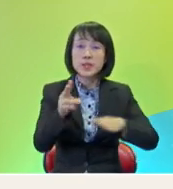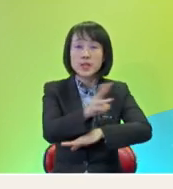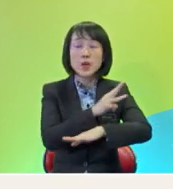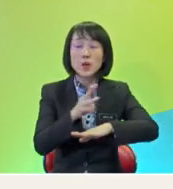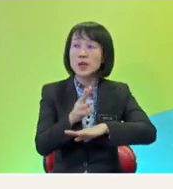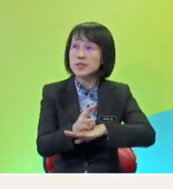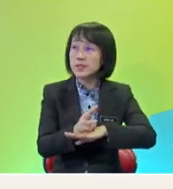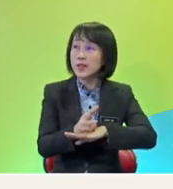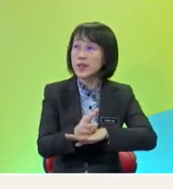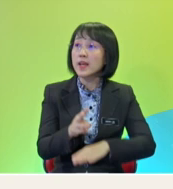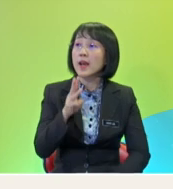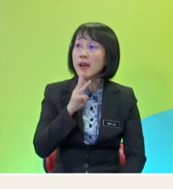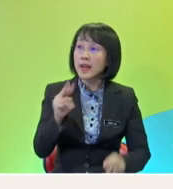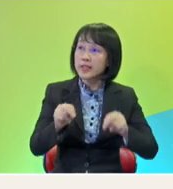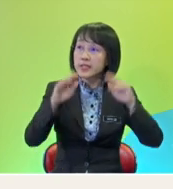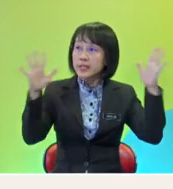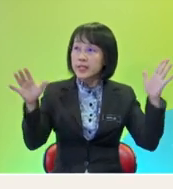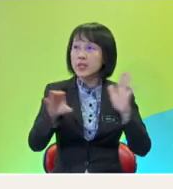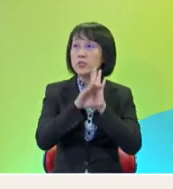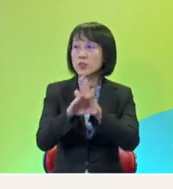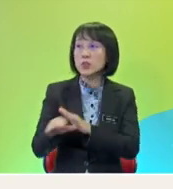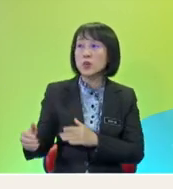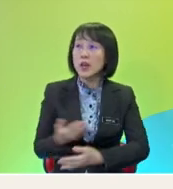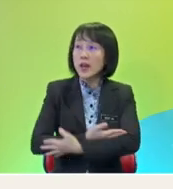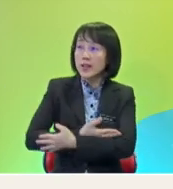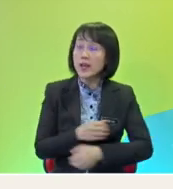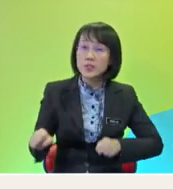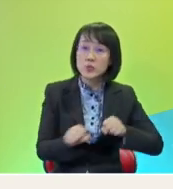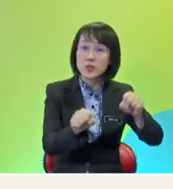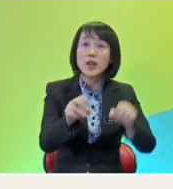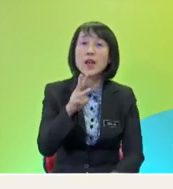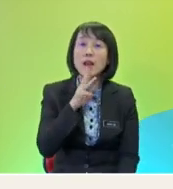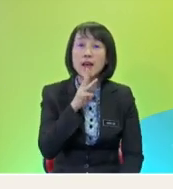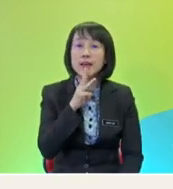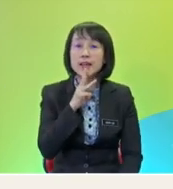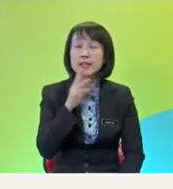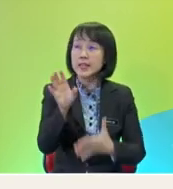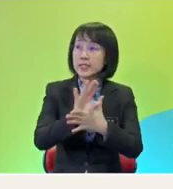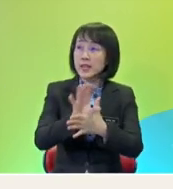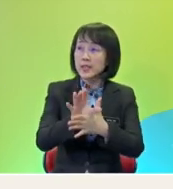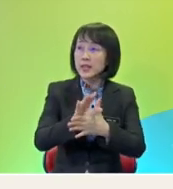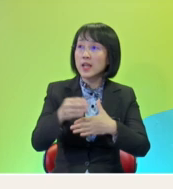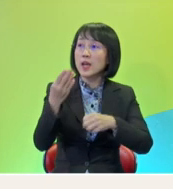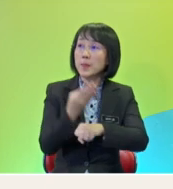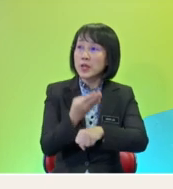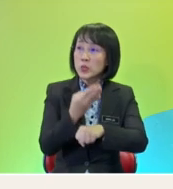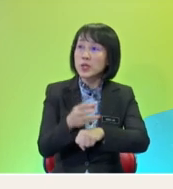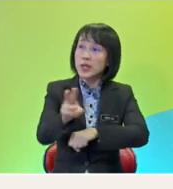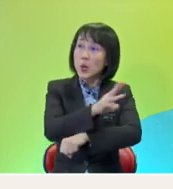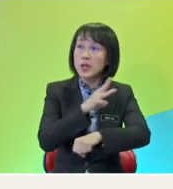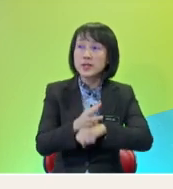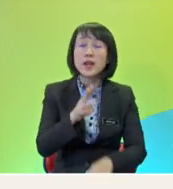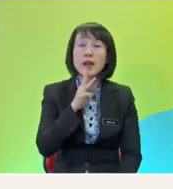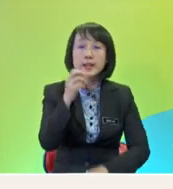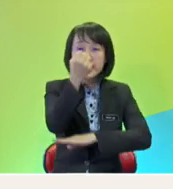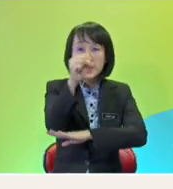air sungai, air di celah-celah batu dan kawasan air di semak samun. Ha, kemudian